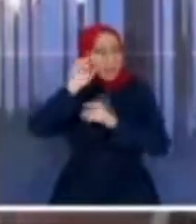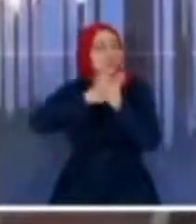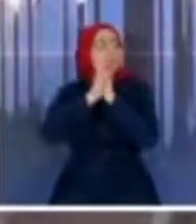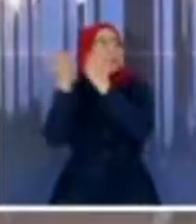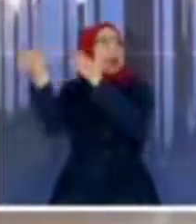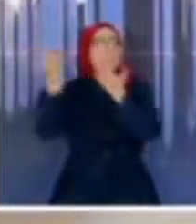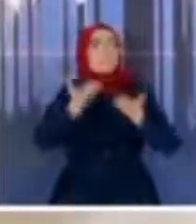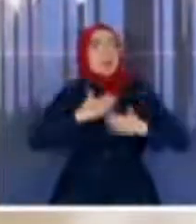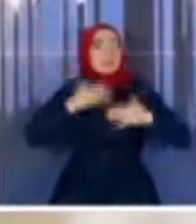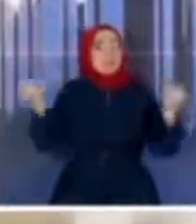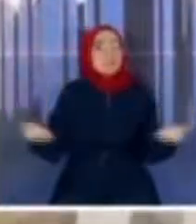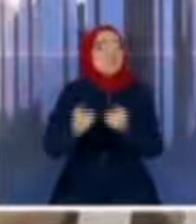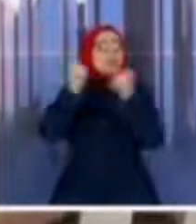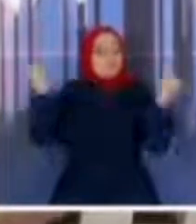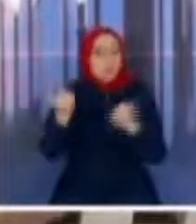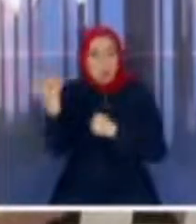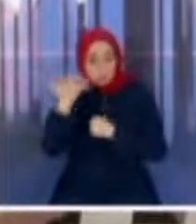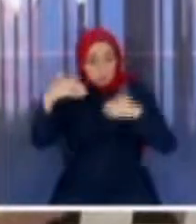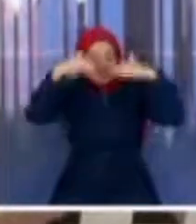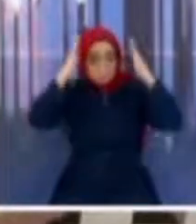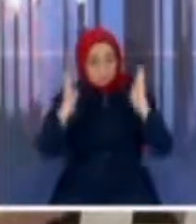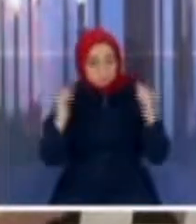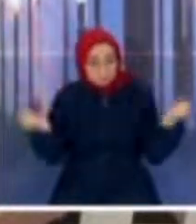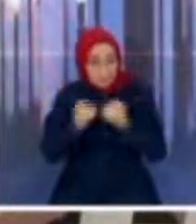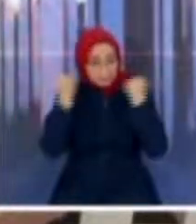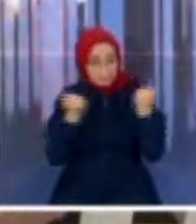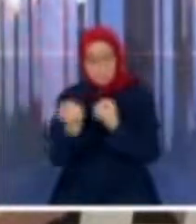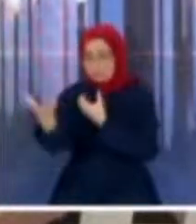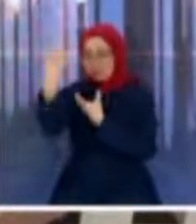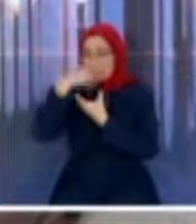باجة وتحتاج المقر تمارس فيه نشاطها.